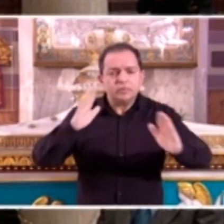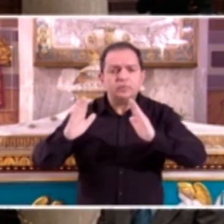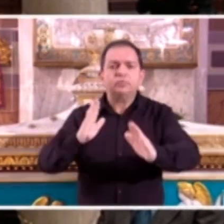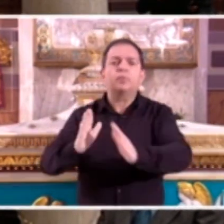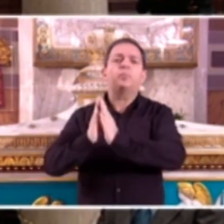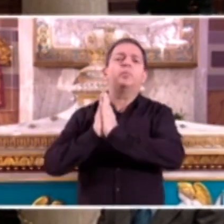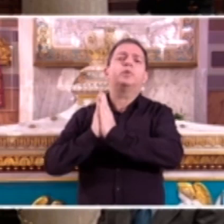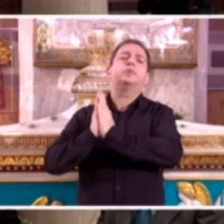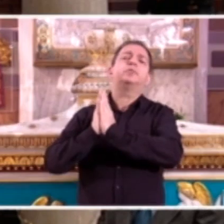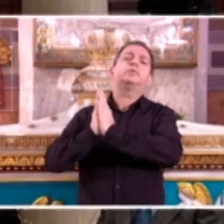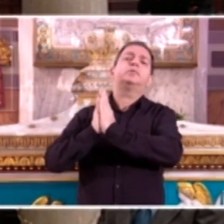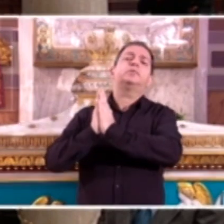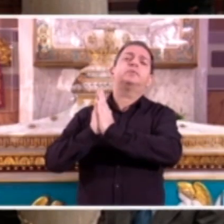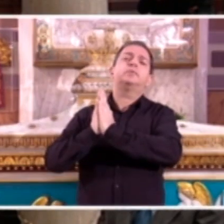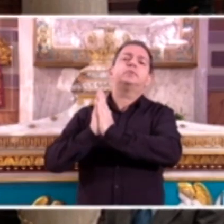Κυρίου